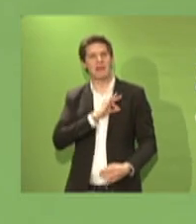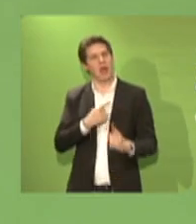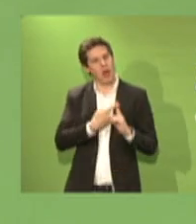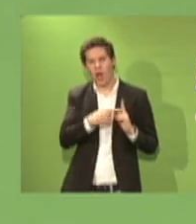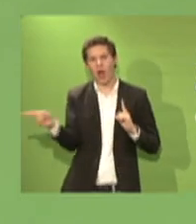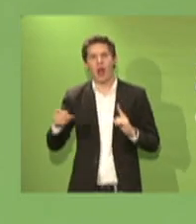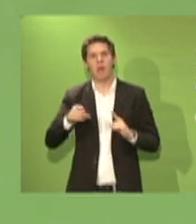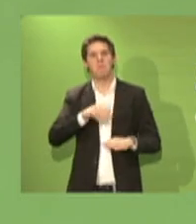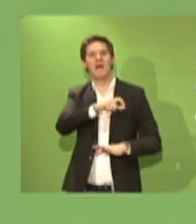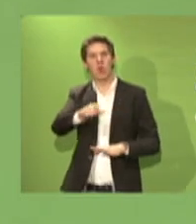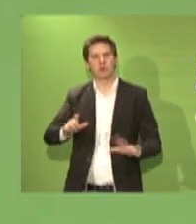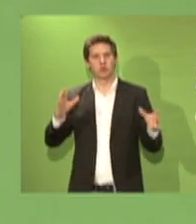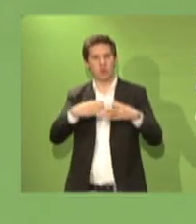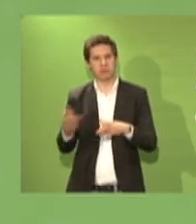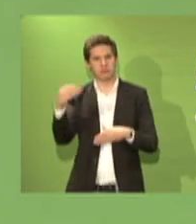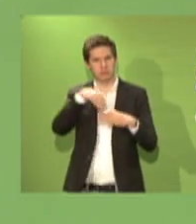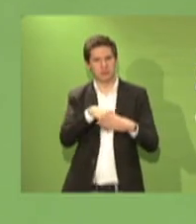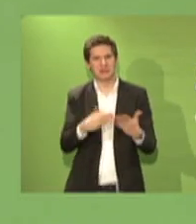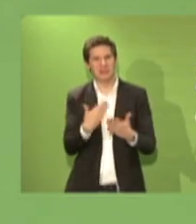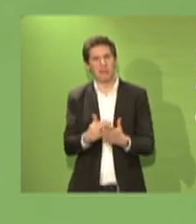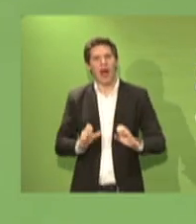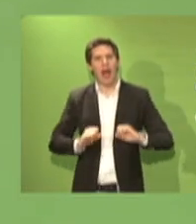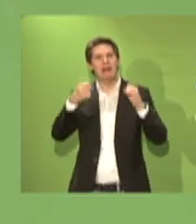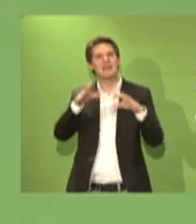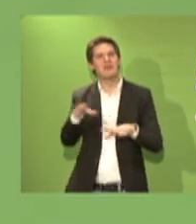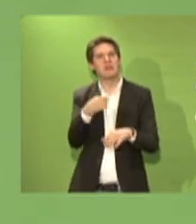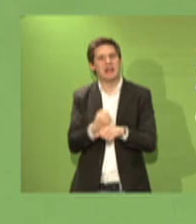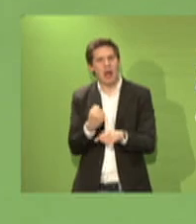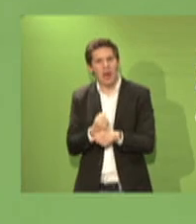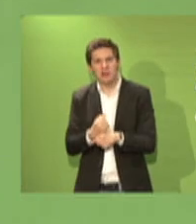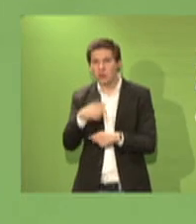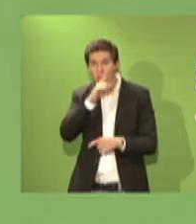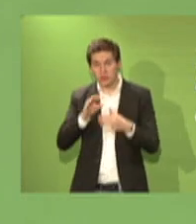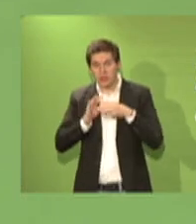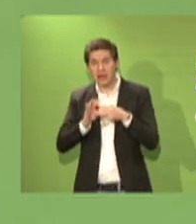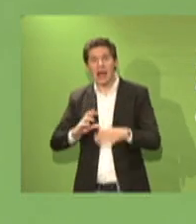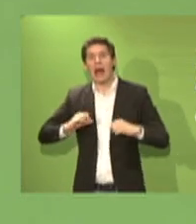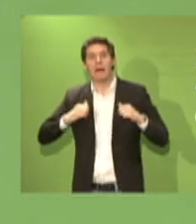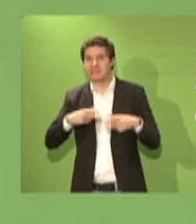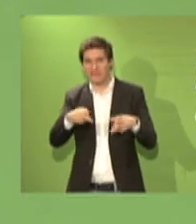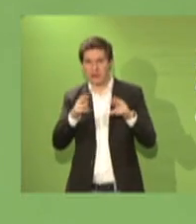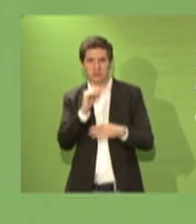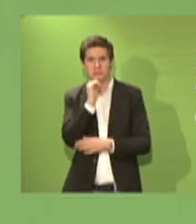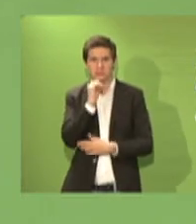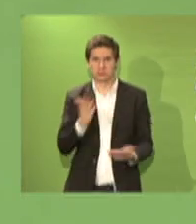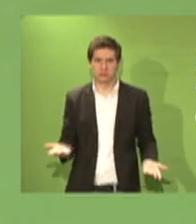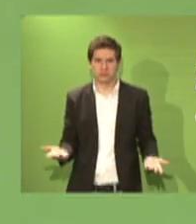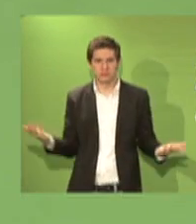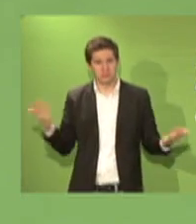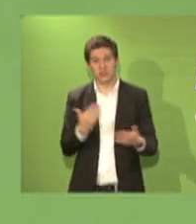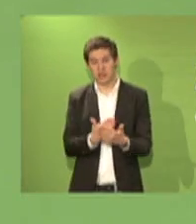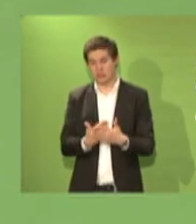und aktive Mitarbeit und die Übernahme von Ämtern nicht abhängt von bestimmten Lebensphasen. Noch immer verlieren wir